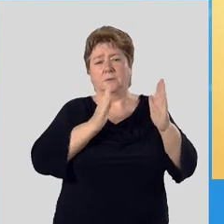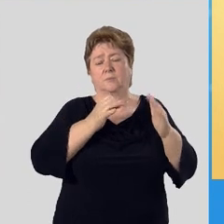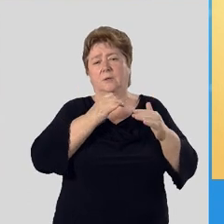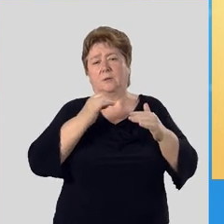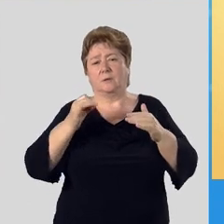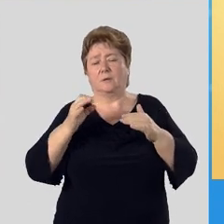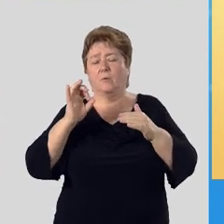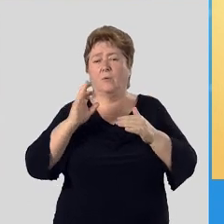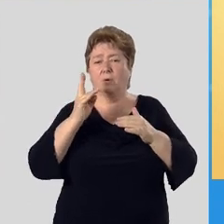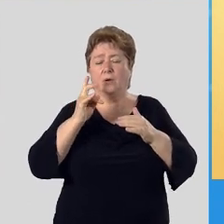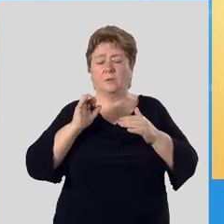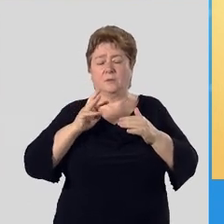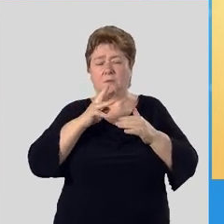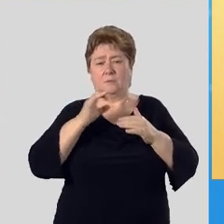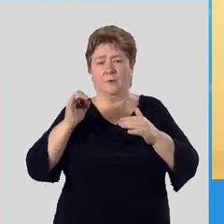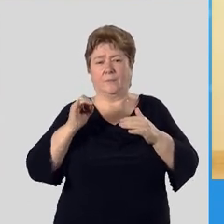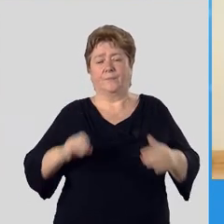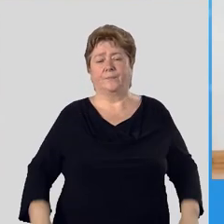и организменном.